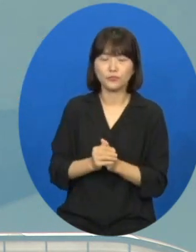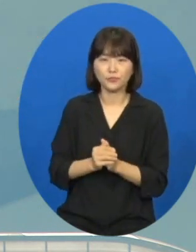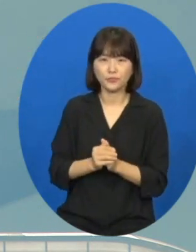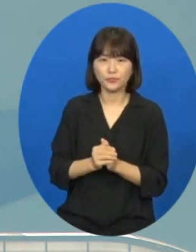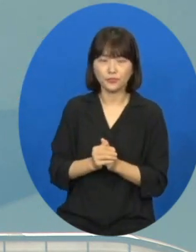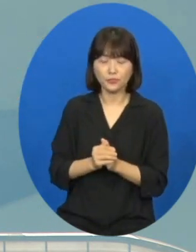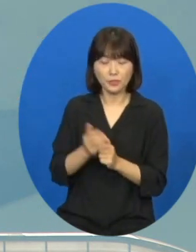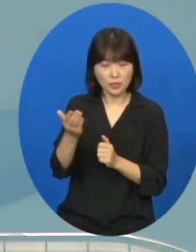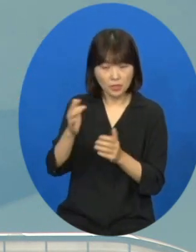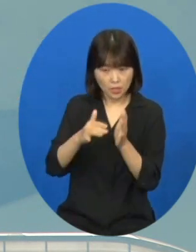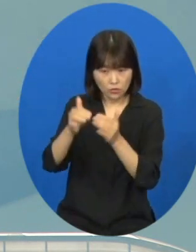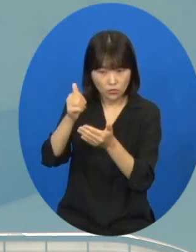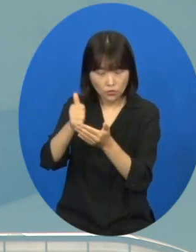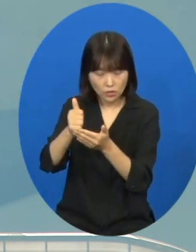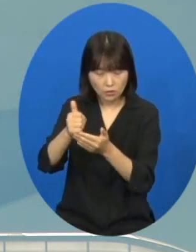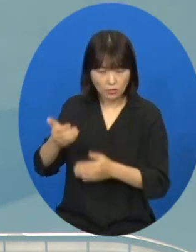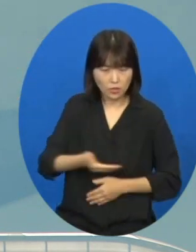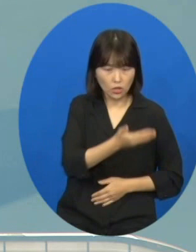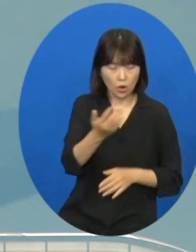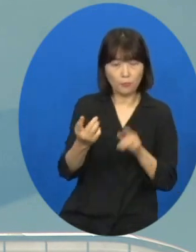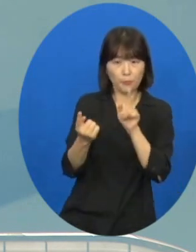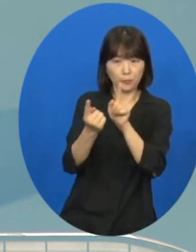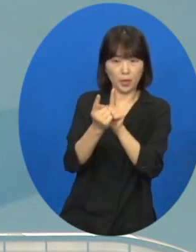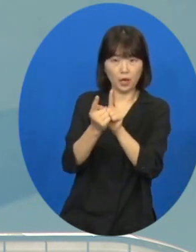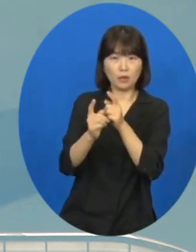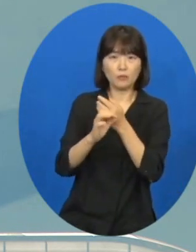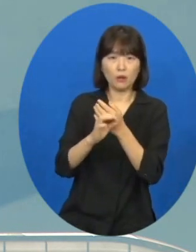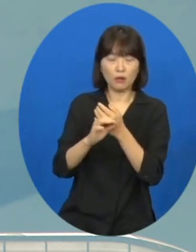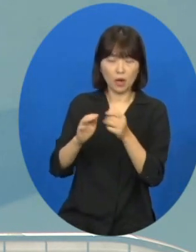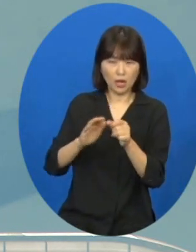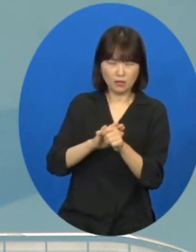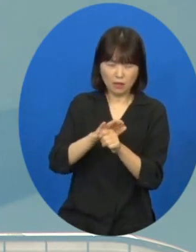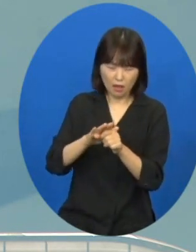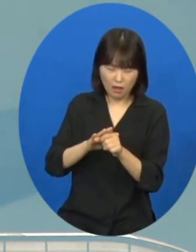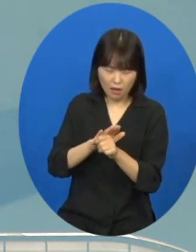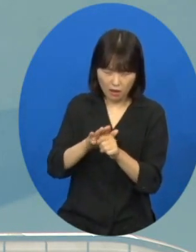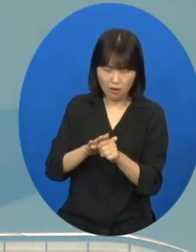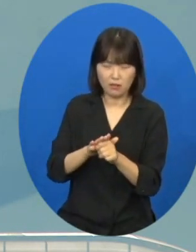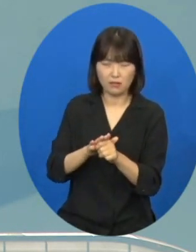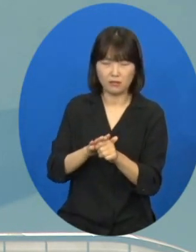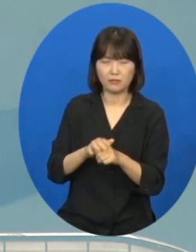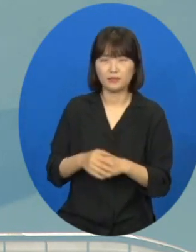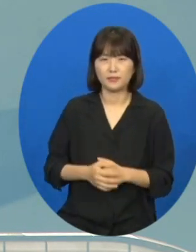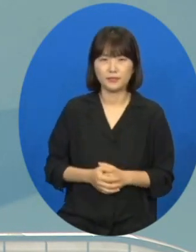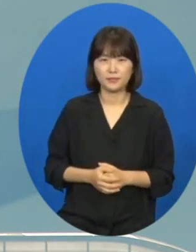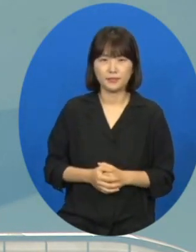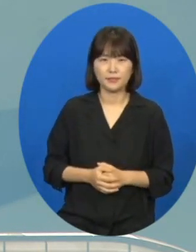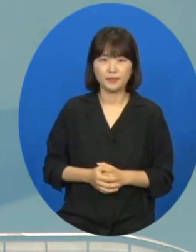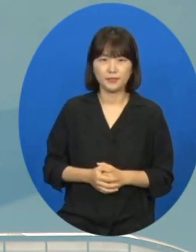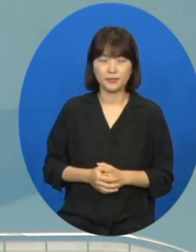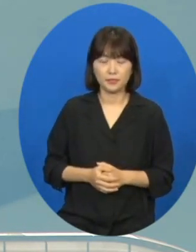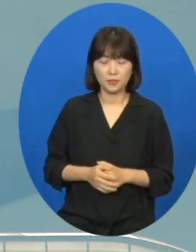그 예수님을 여러분이 만나면 어떻게 사랑 안할 수가 있어요? 오늘 여러분이 이렇게 예배에 오신